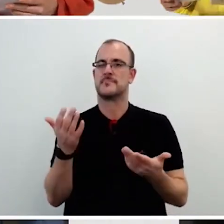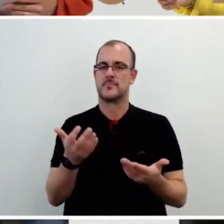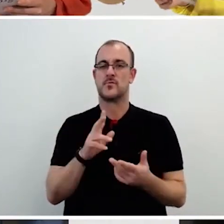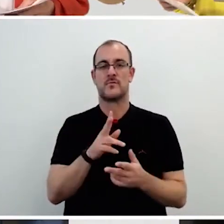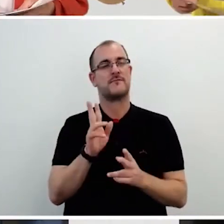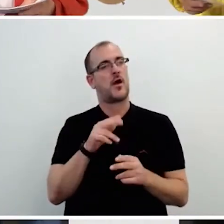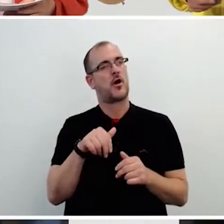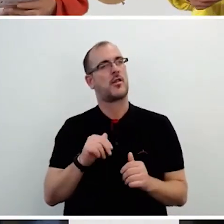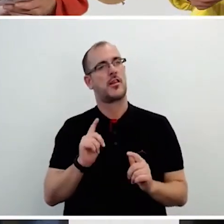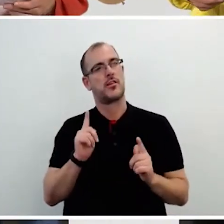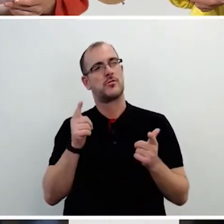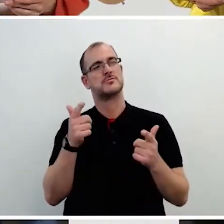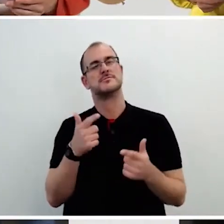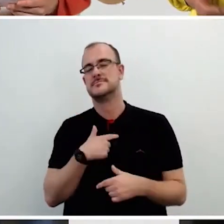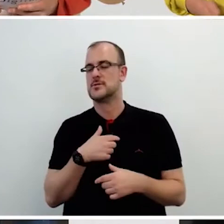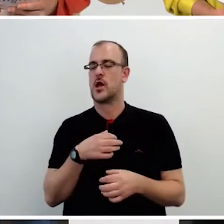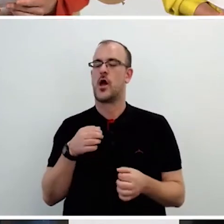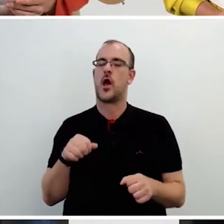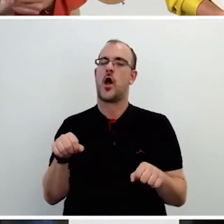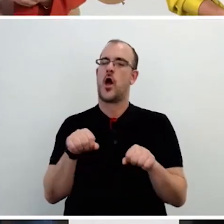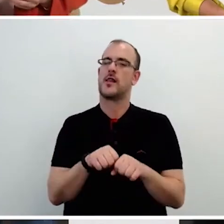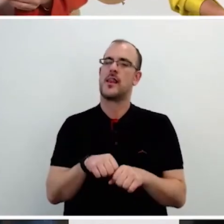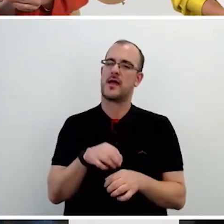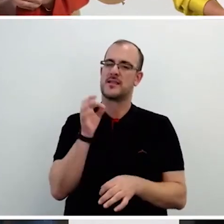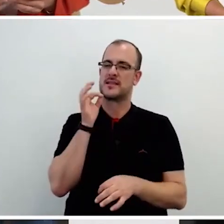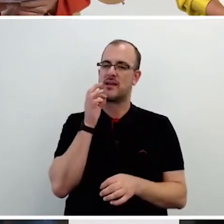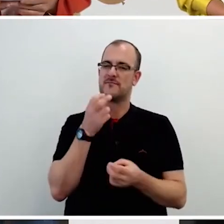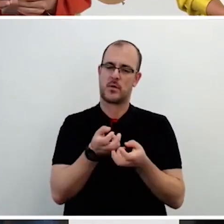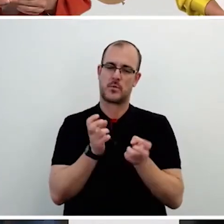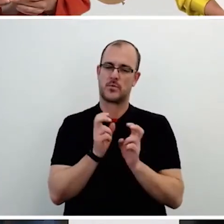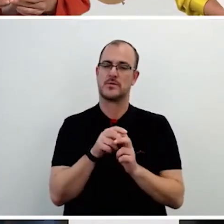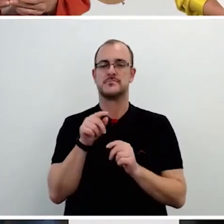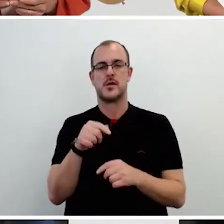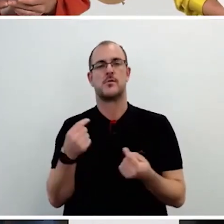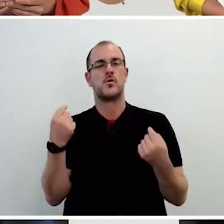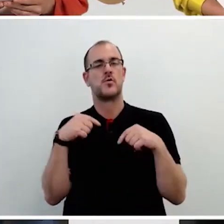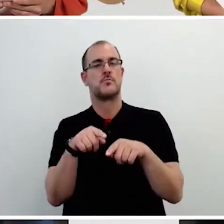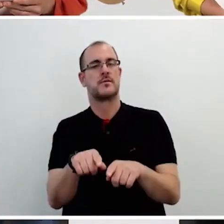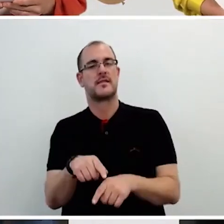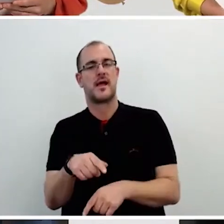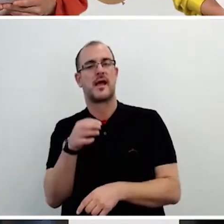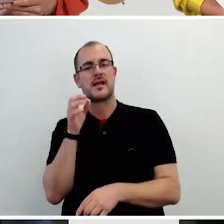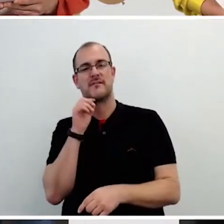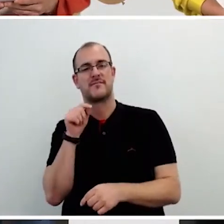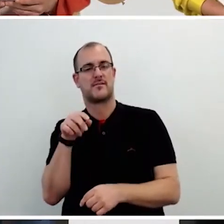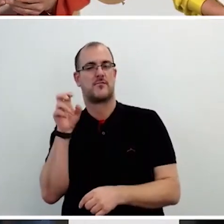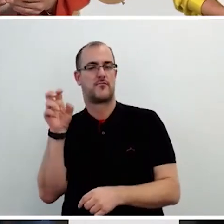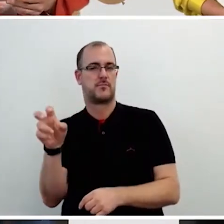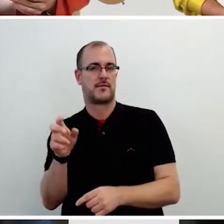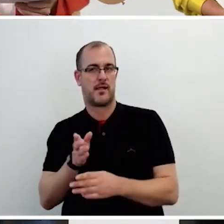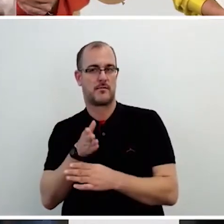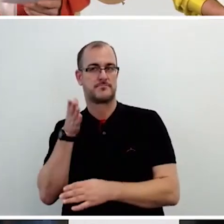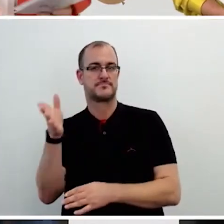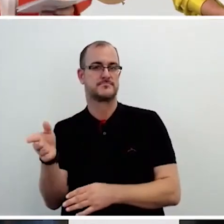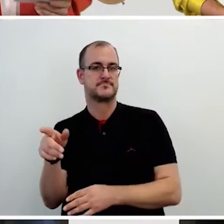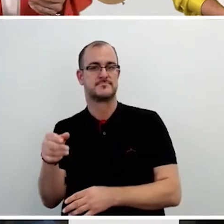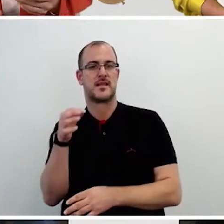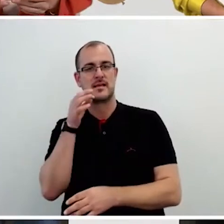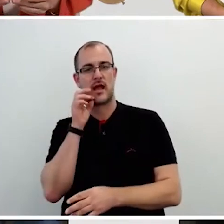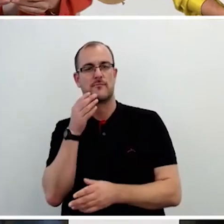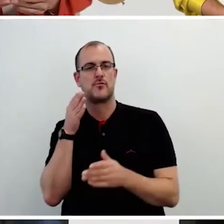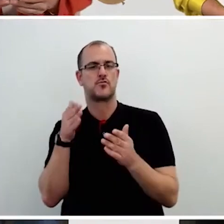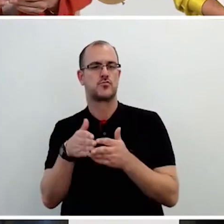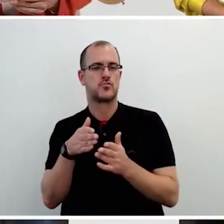noch Lust auf ein Online-Kaffeekränzchen haben, die sollten beim hybriden Café Digital in Wuppertal vorbeischauen. Bei Kaffee,